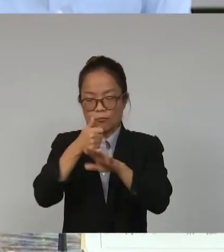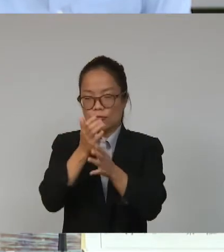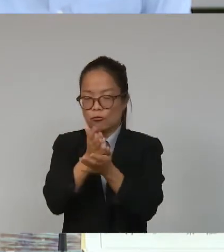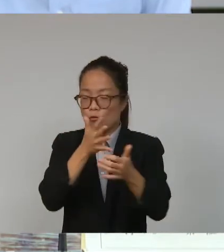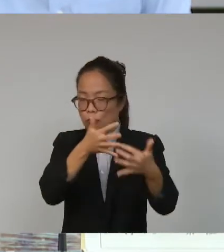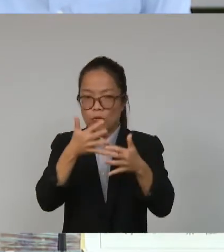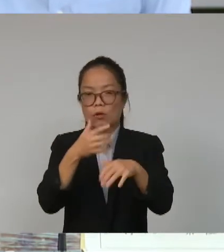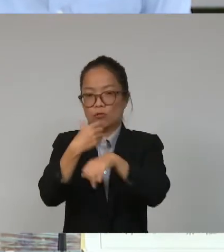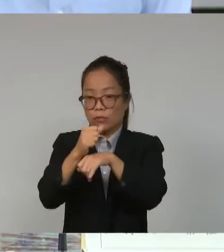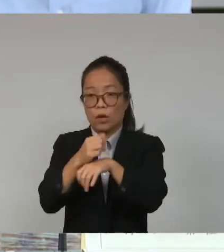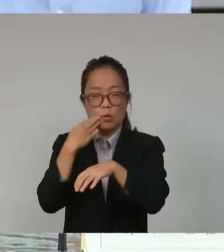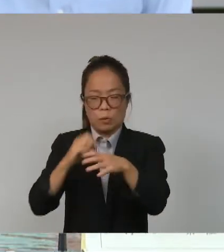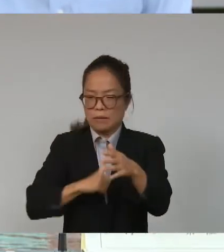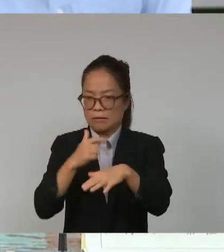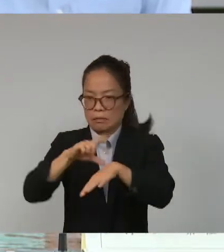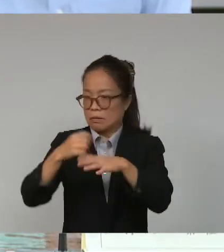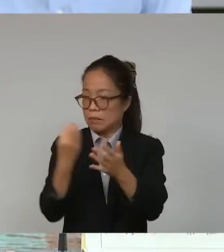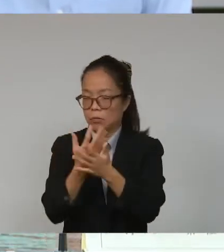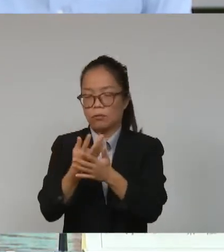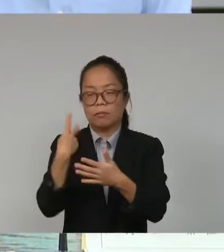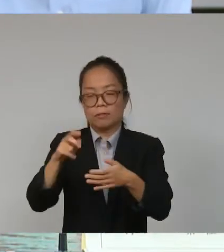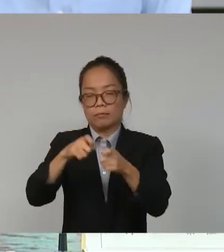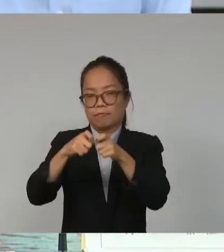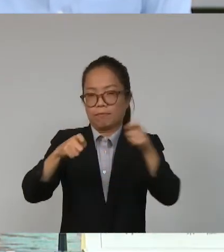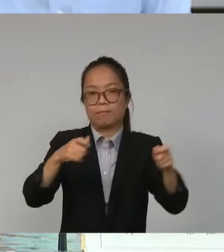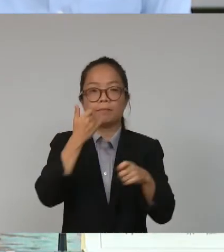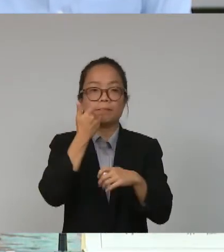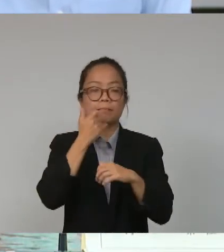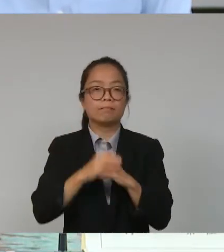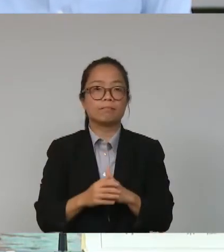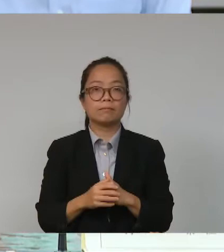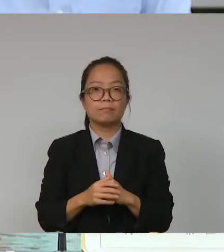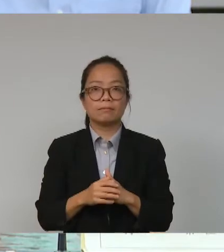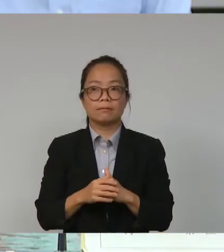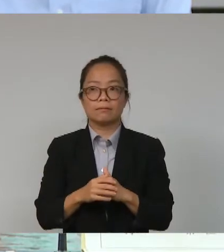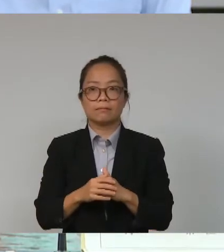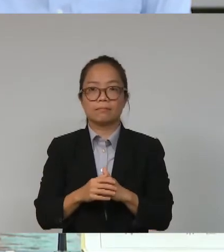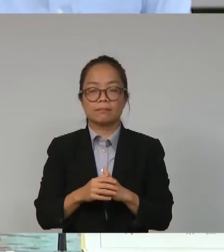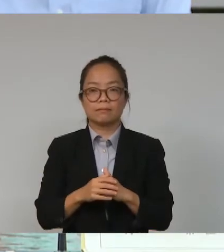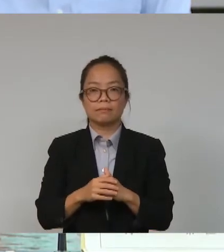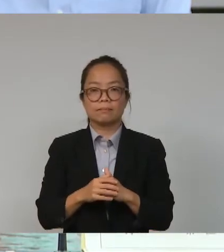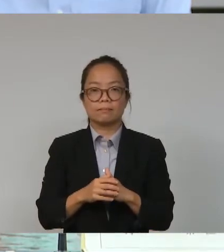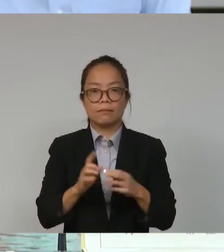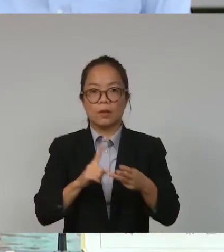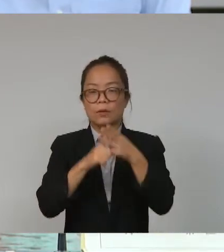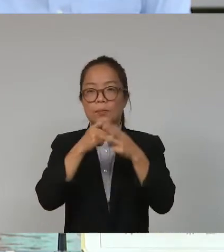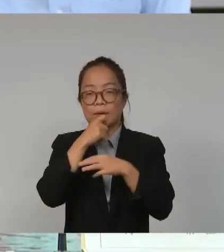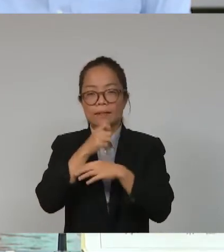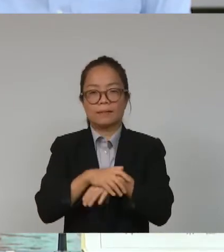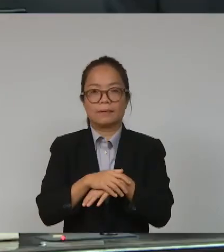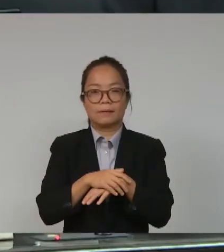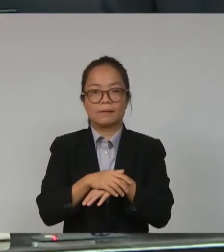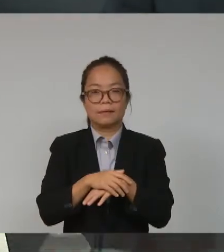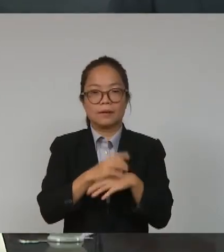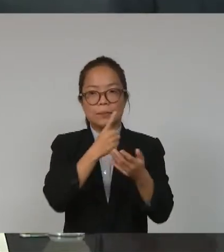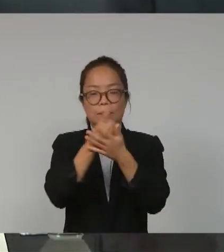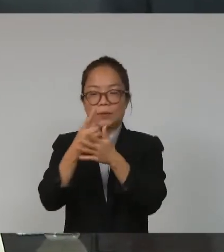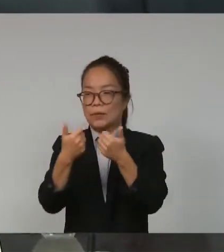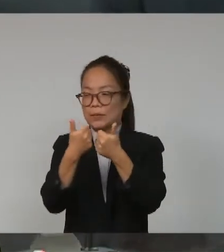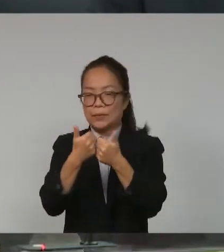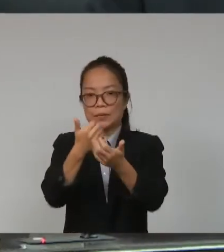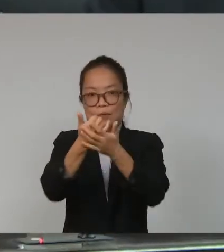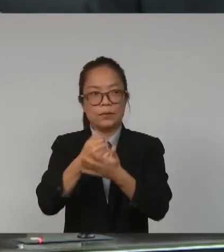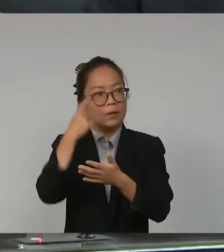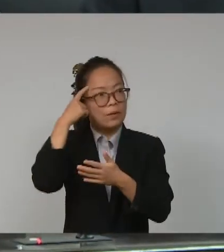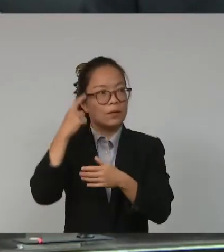如果不够的话，我们再那个补充，谢谢。 主席，然后各位与会的贵宾哈，我